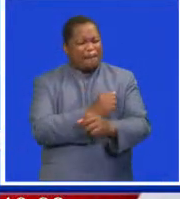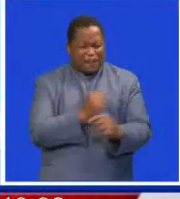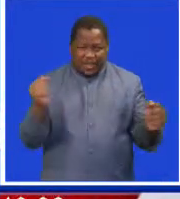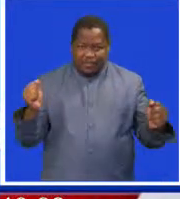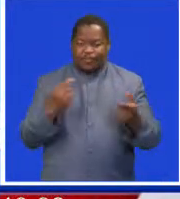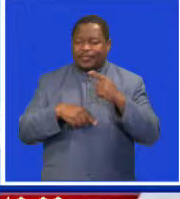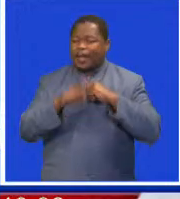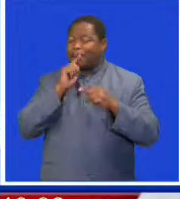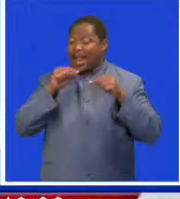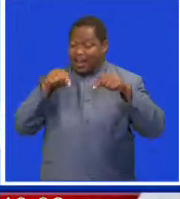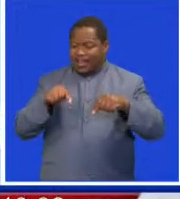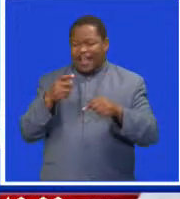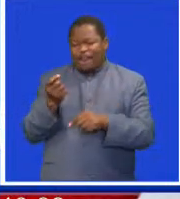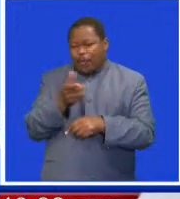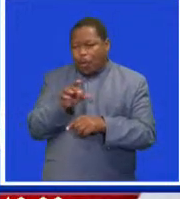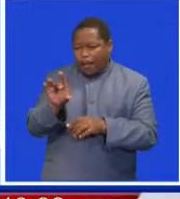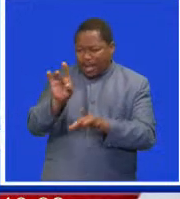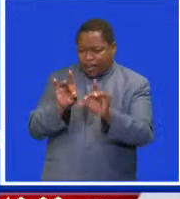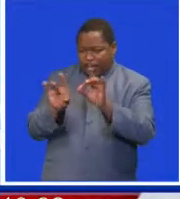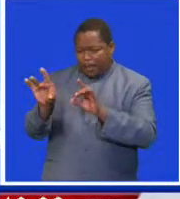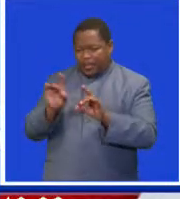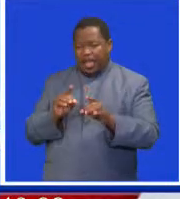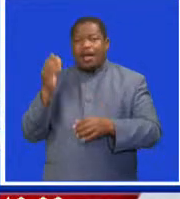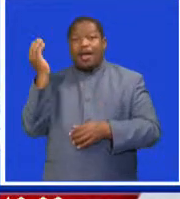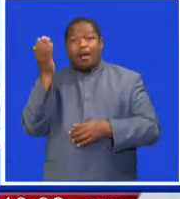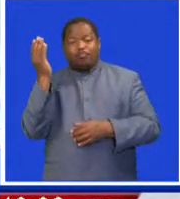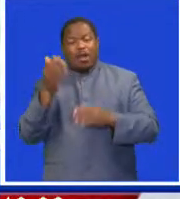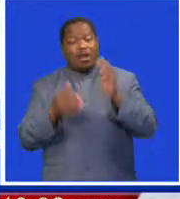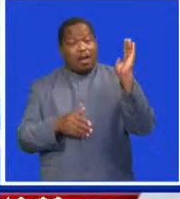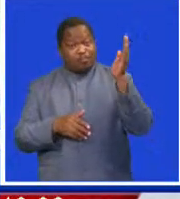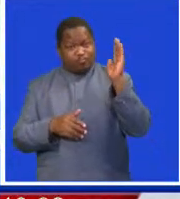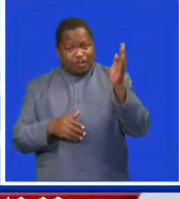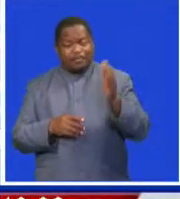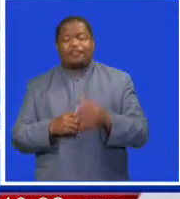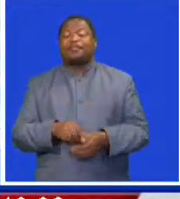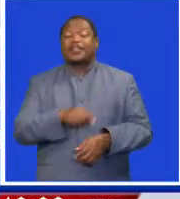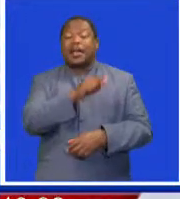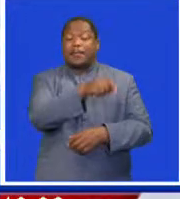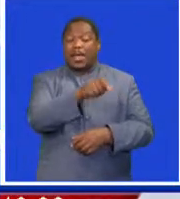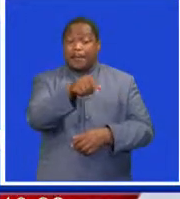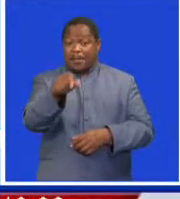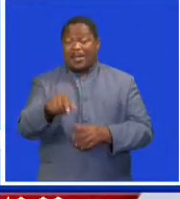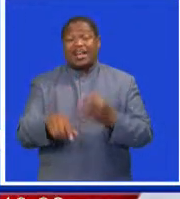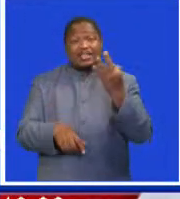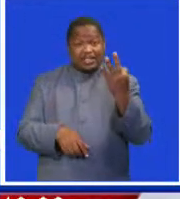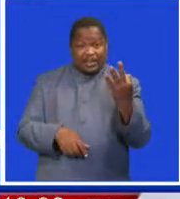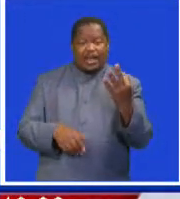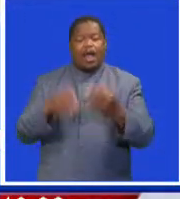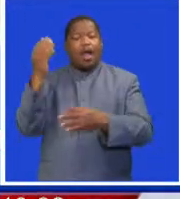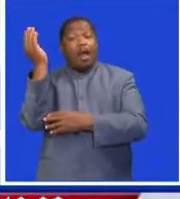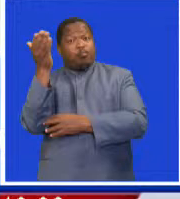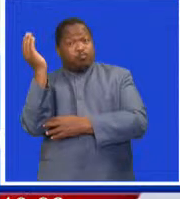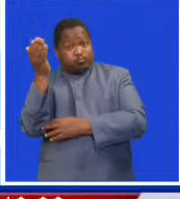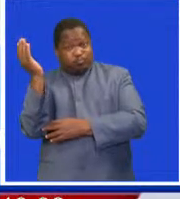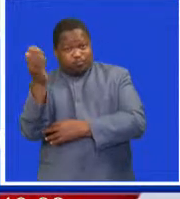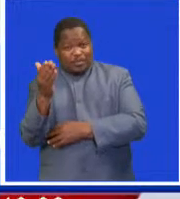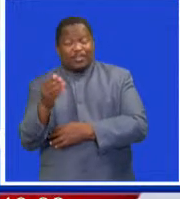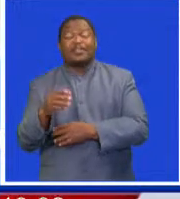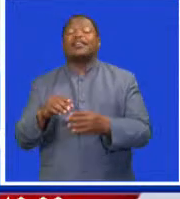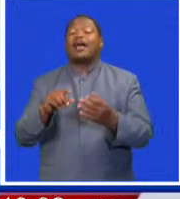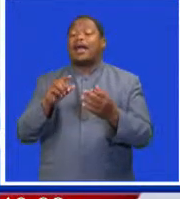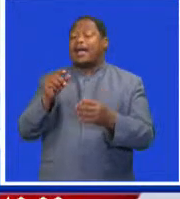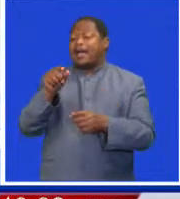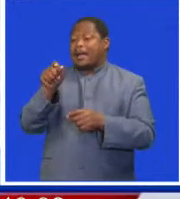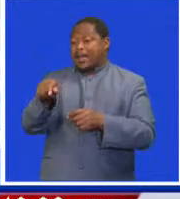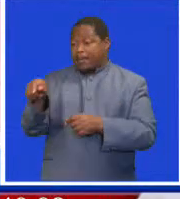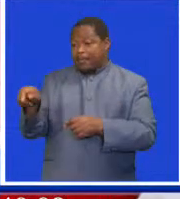labathathu ngetulu kwaba ngibo bafundisi labathandazako bathandazela live kuthi ngulungulelule sandla kulo mkhuhlane